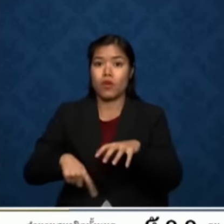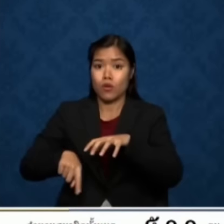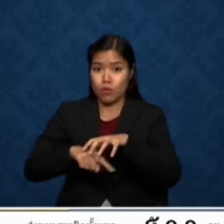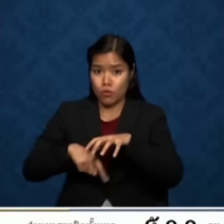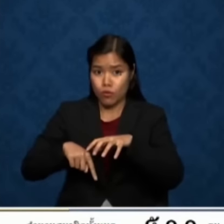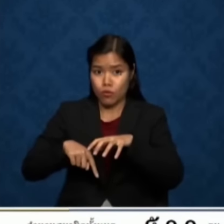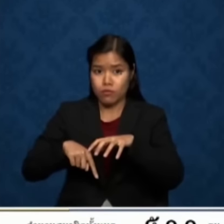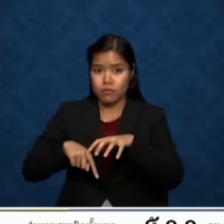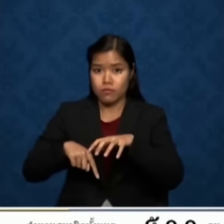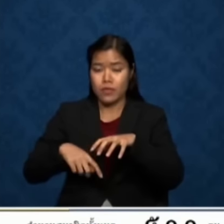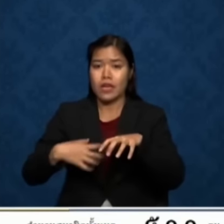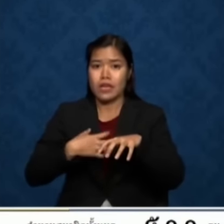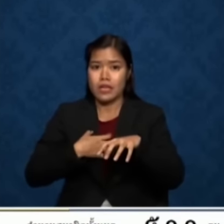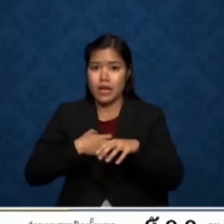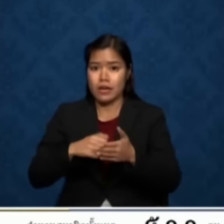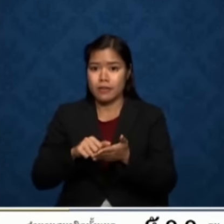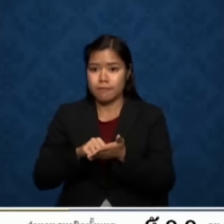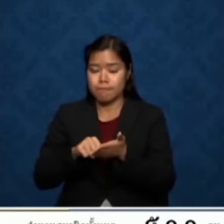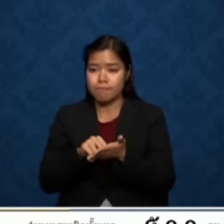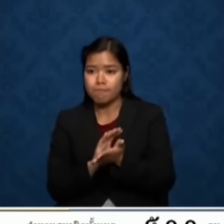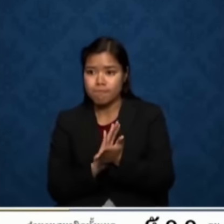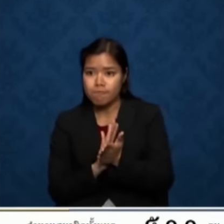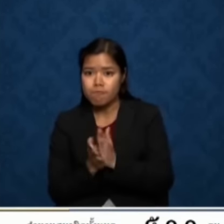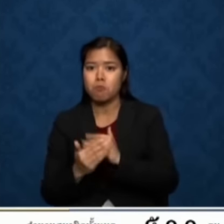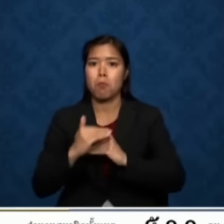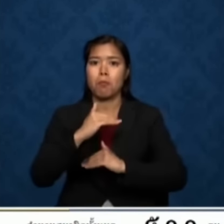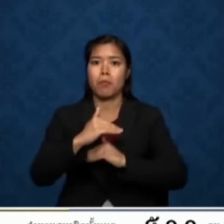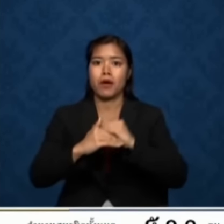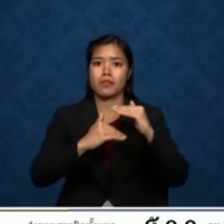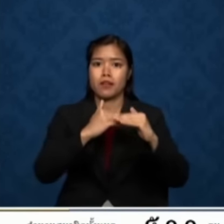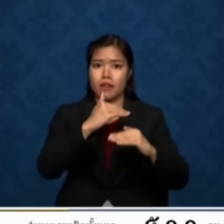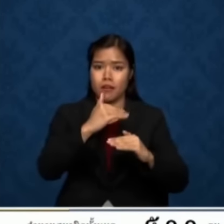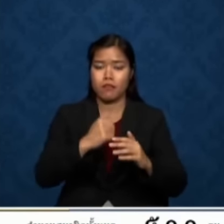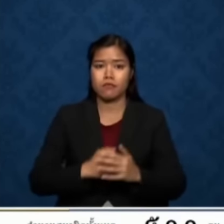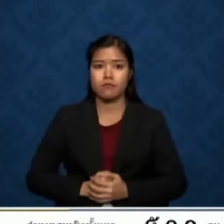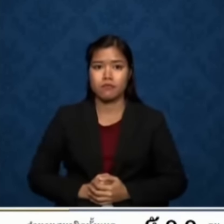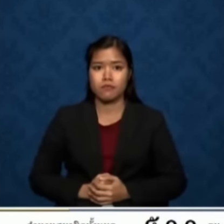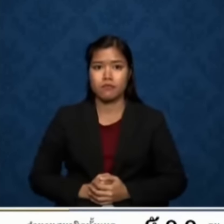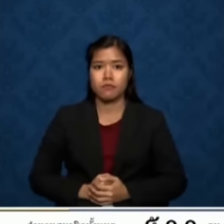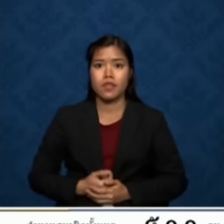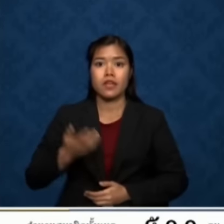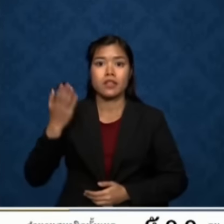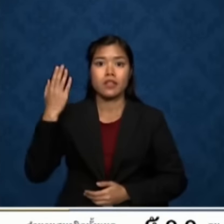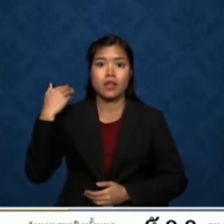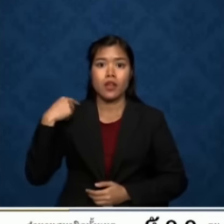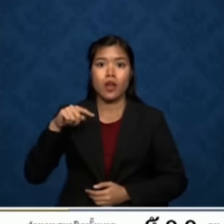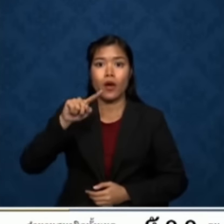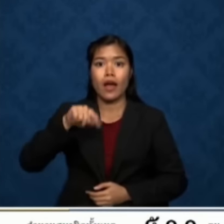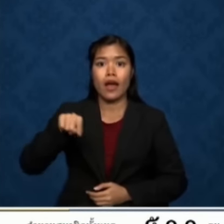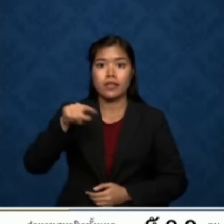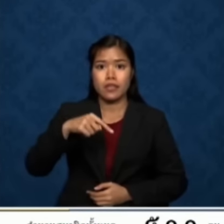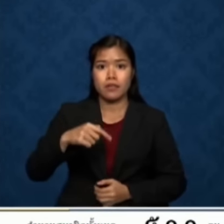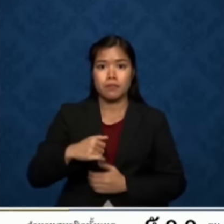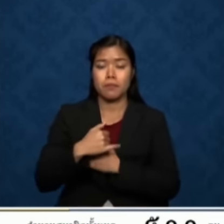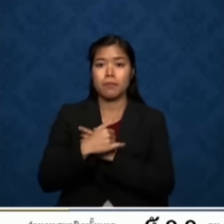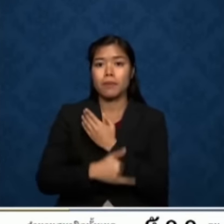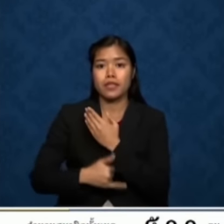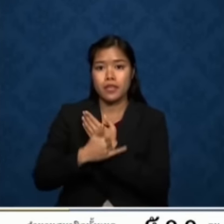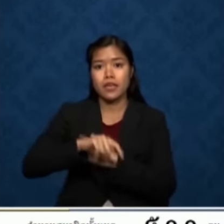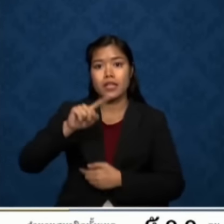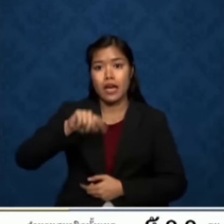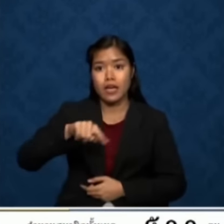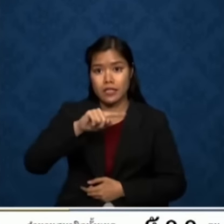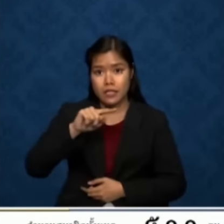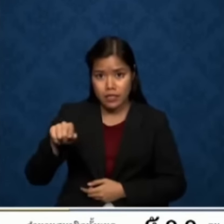นี้ให้มีศักยภาพประเทศที่พัฒนาแล้วผมเพิ่งกลับจากอังกฤษคนที่การศึกษาต่ำเขาจะสอ